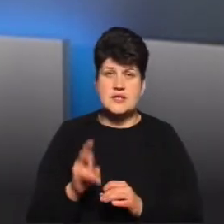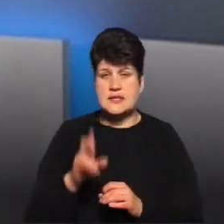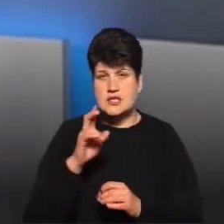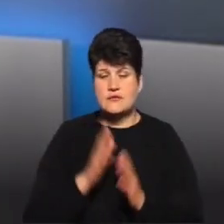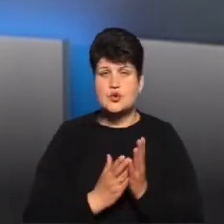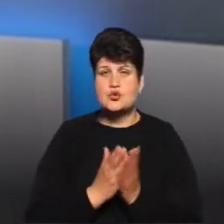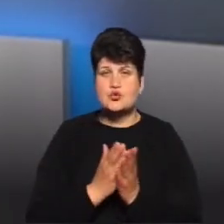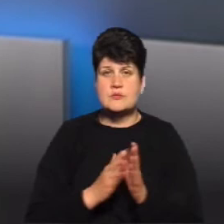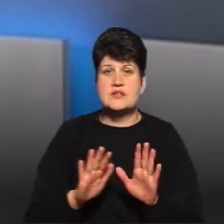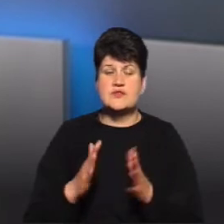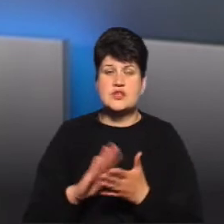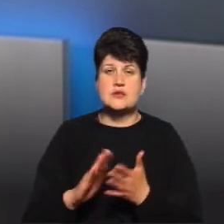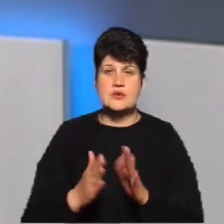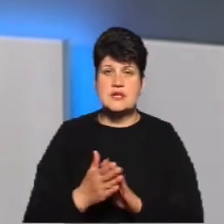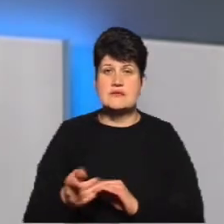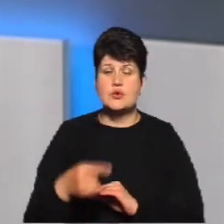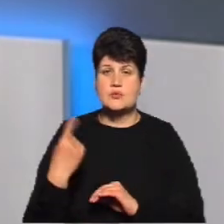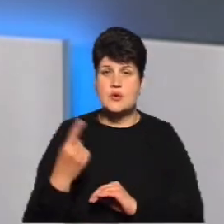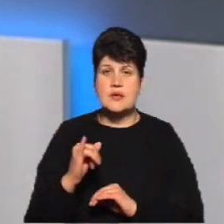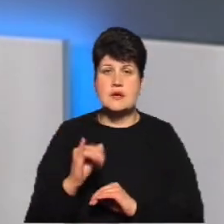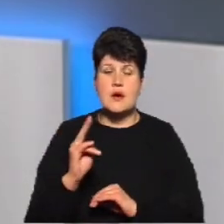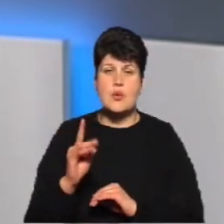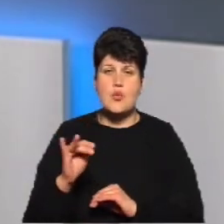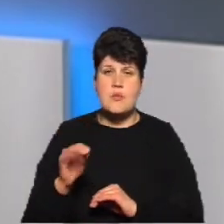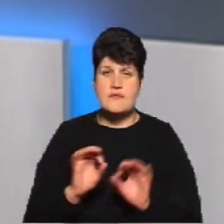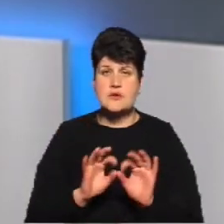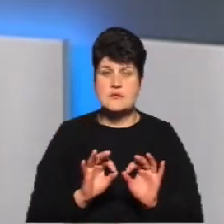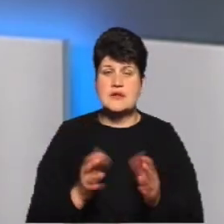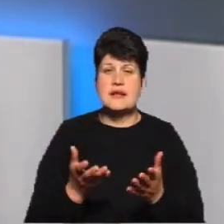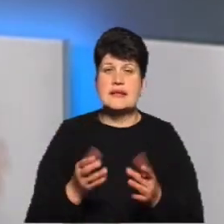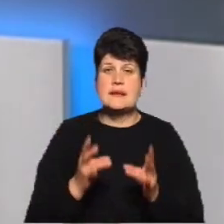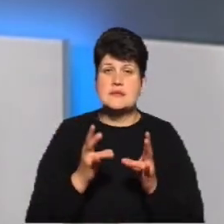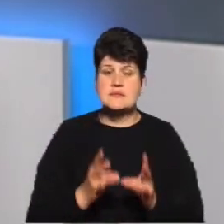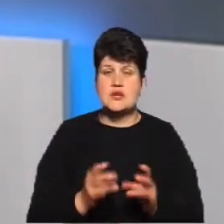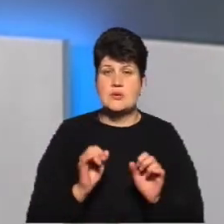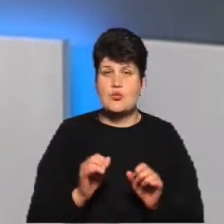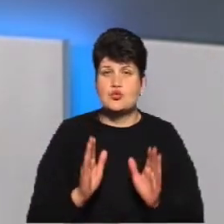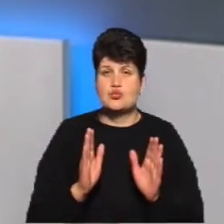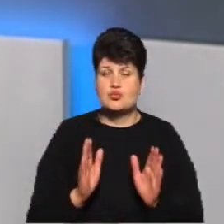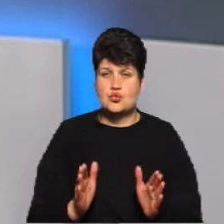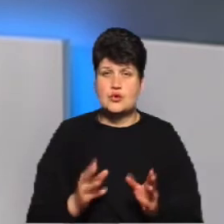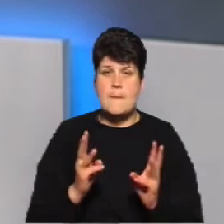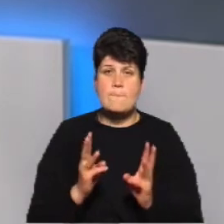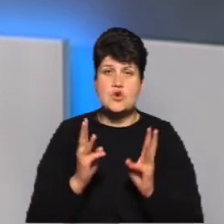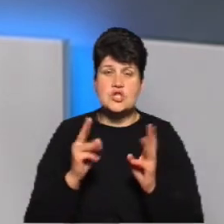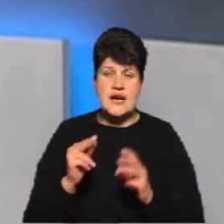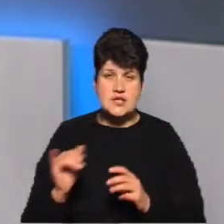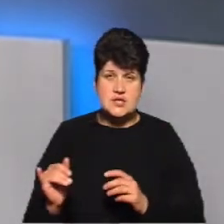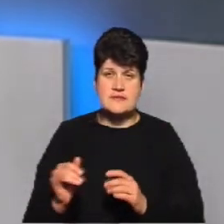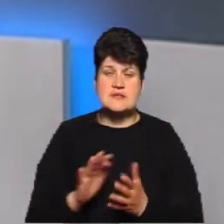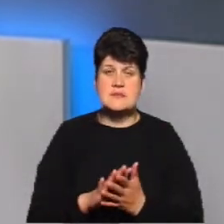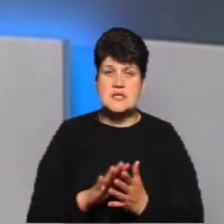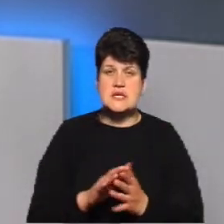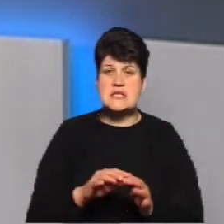ситуацій у Тернопільській області Ірину Крупу. Вона розповіла про те, якими небезпечними можуть бути пожежі у сміттєзвалищах